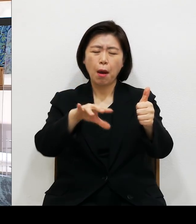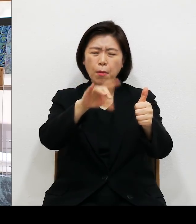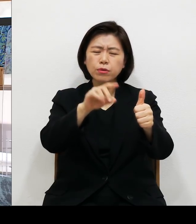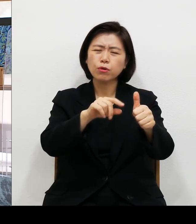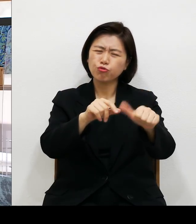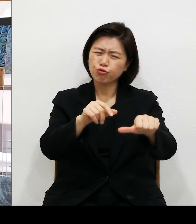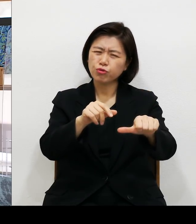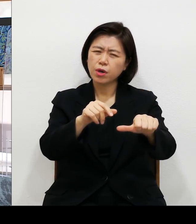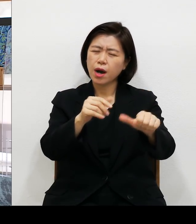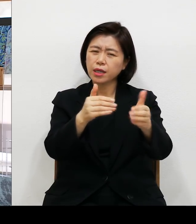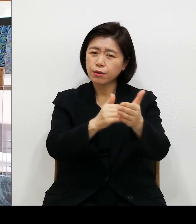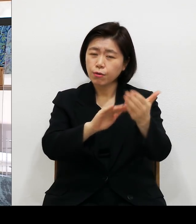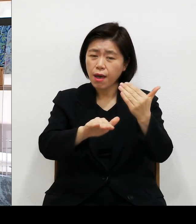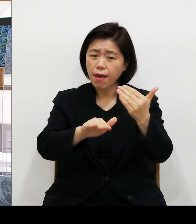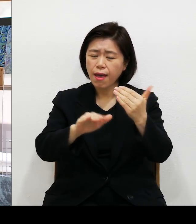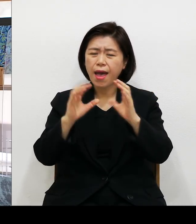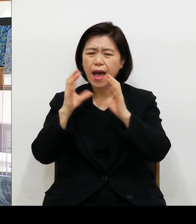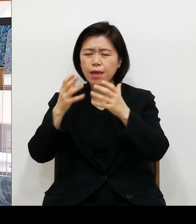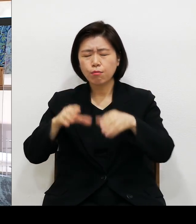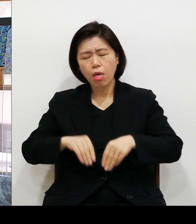굶어 죽었더라고요.